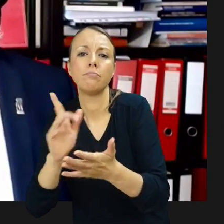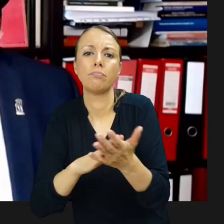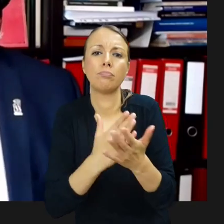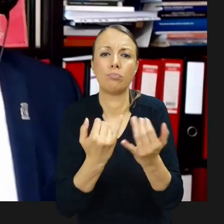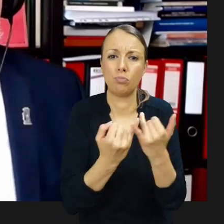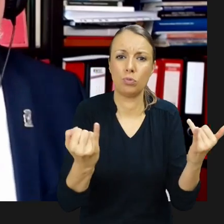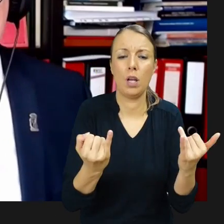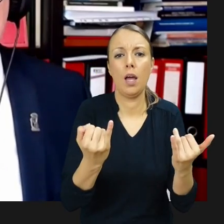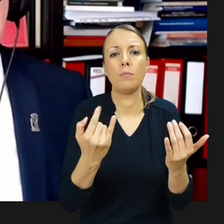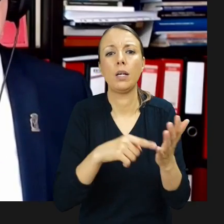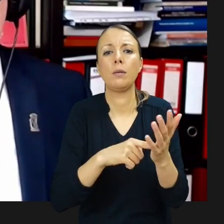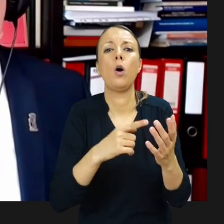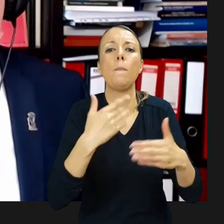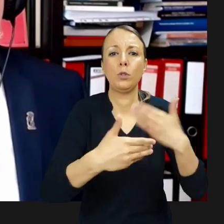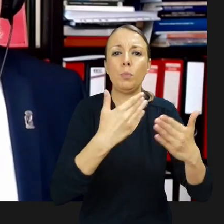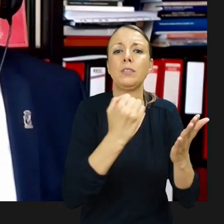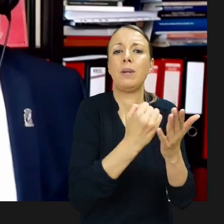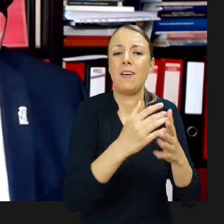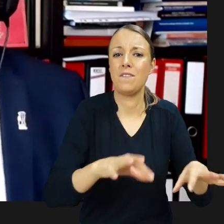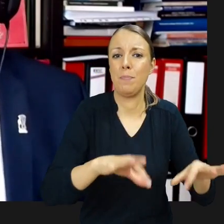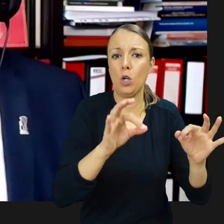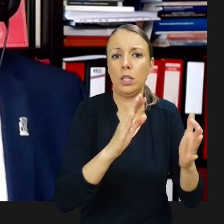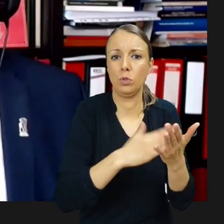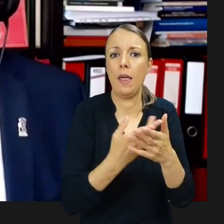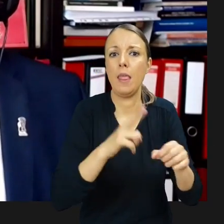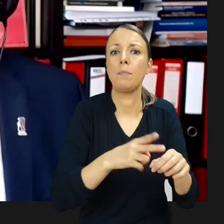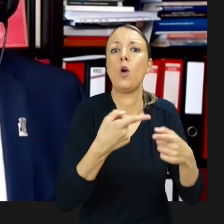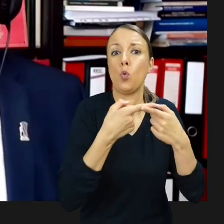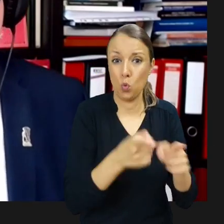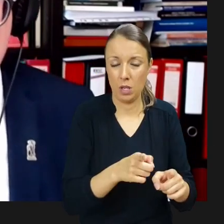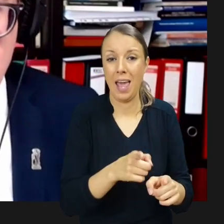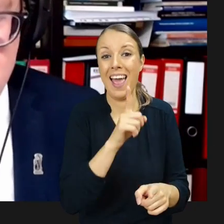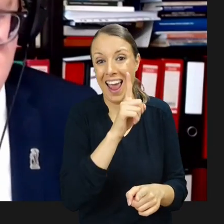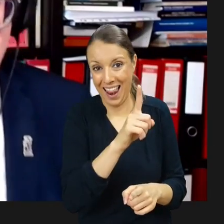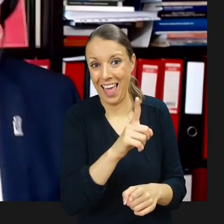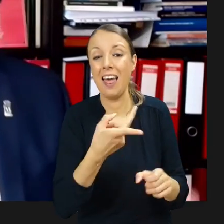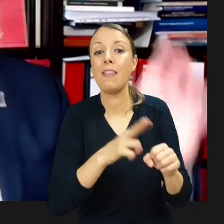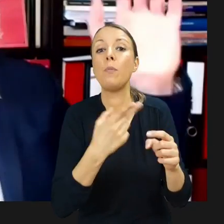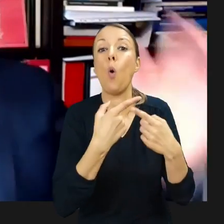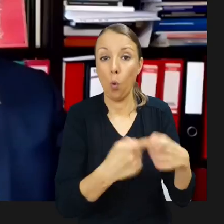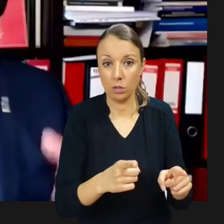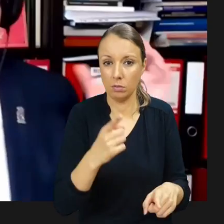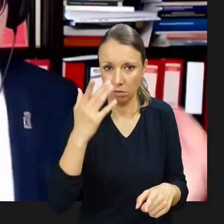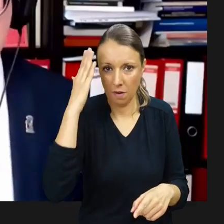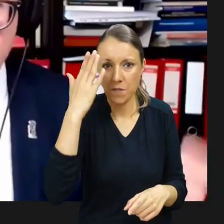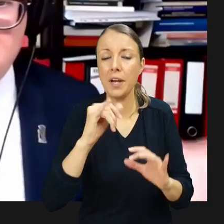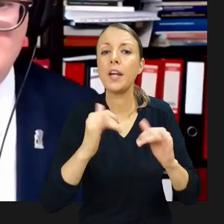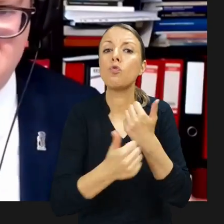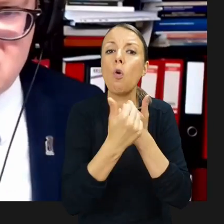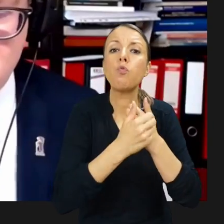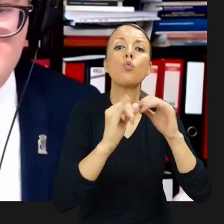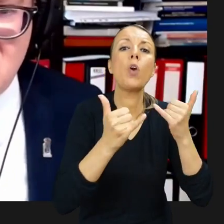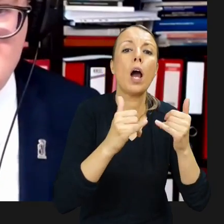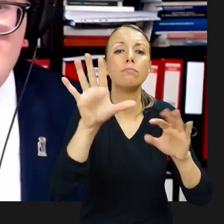krótkie terminy, ale z drugiej strony, no z drugiej strony, skoro są tak krótkie terminy, to wiemy, jak wygląda to postępowanie dowodowe, cała dyskusja dotycząca